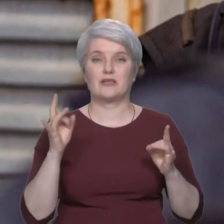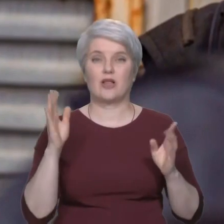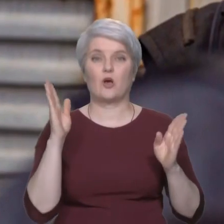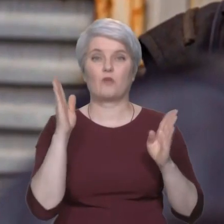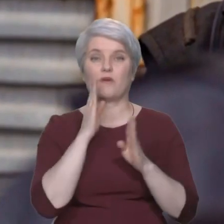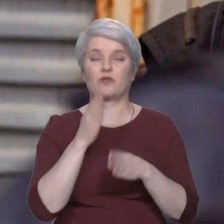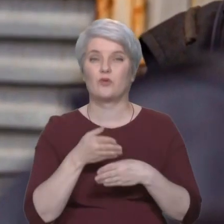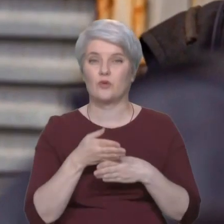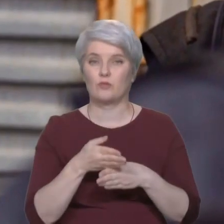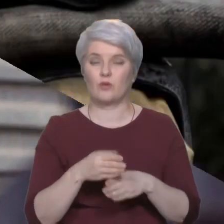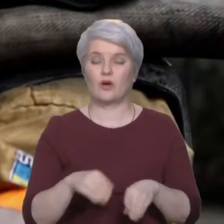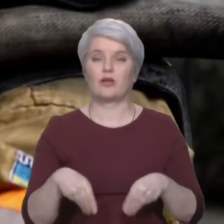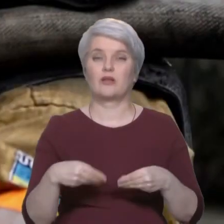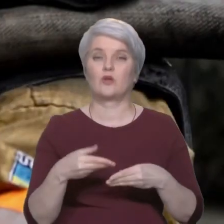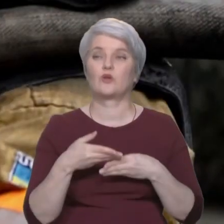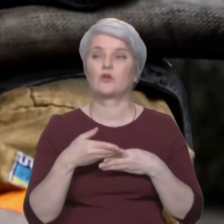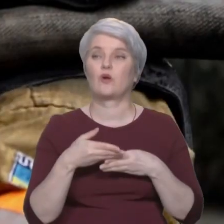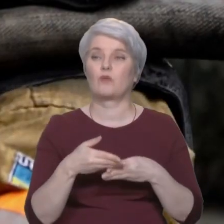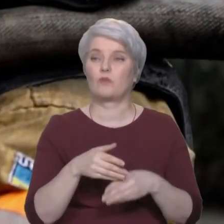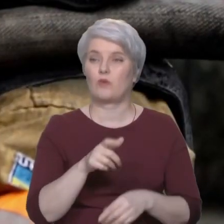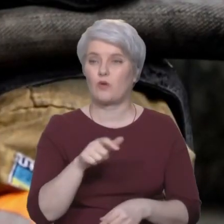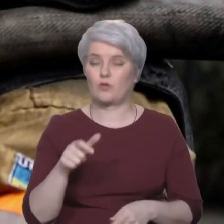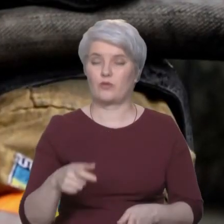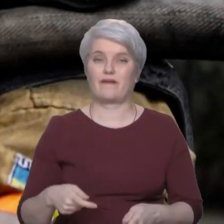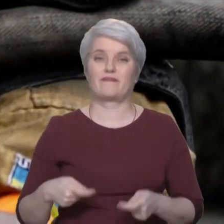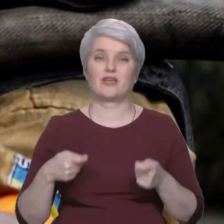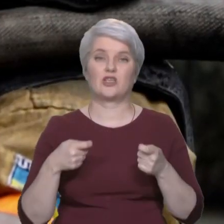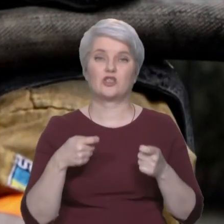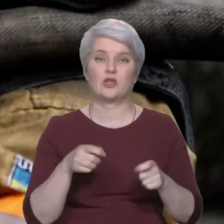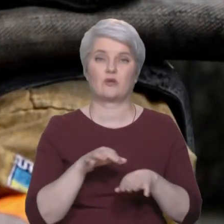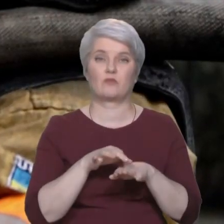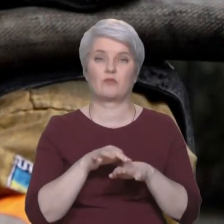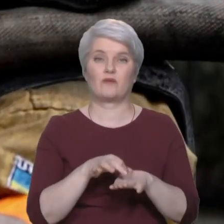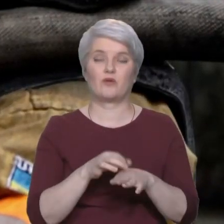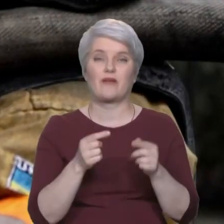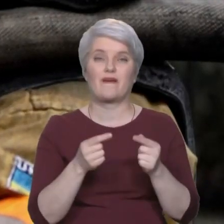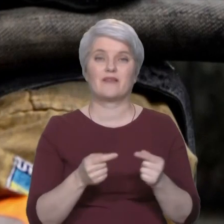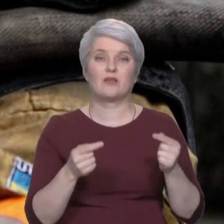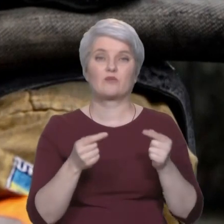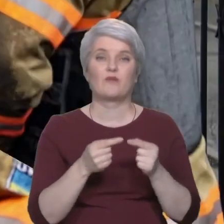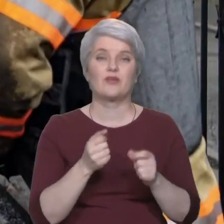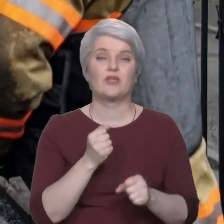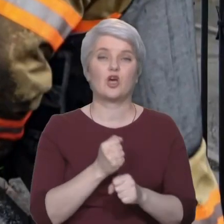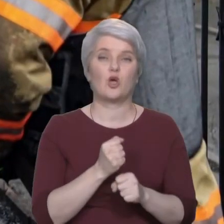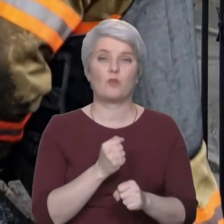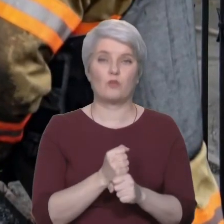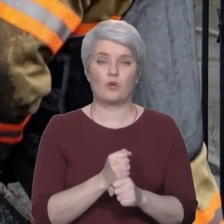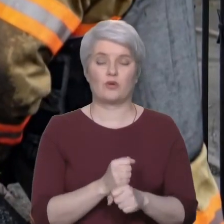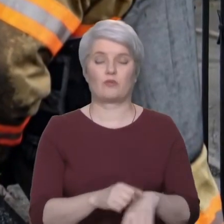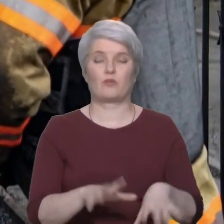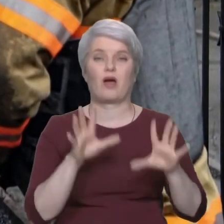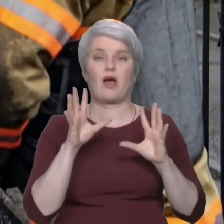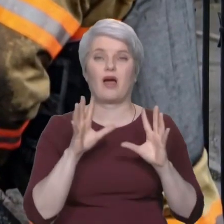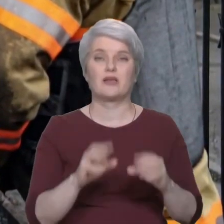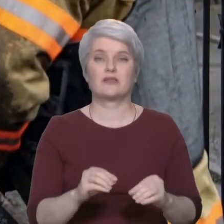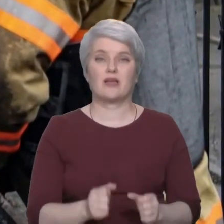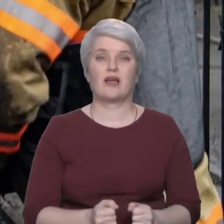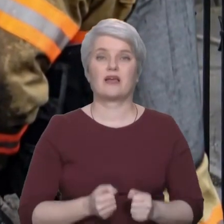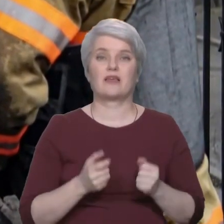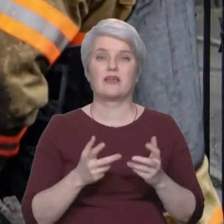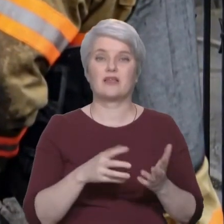людям, виїжджаючи, проводячи відповідні роботи, одночасно проводячи роботу по гасінню декількох